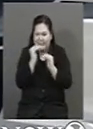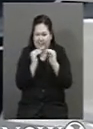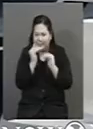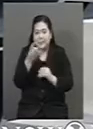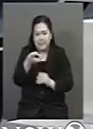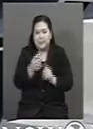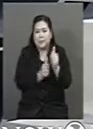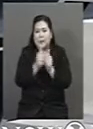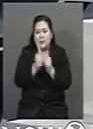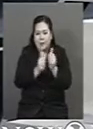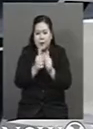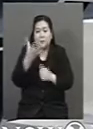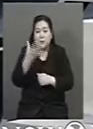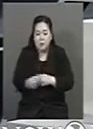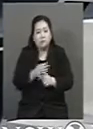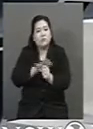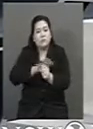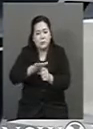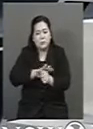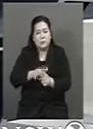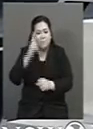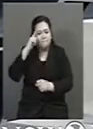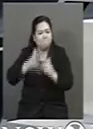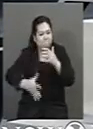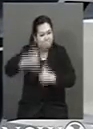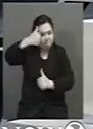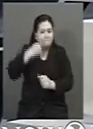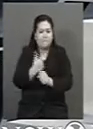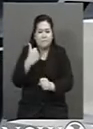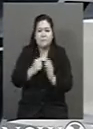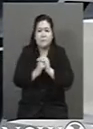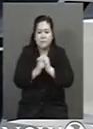ขันในช่วงอีก9หลุมที่เหลือกับการกลับมาคืนฟอร์มคว้าแชมป์ให้ได้นะครับที่ประเทศจีนครับ